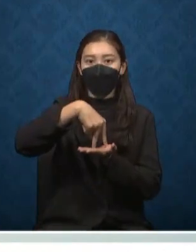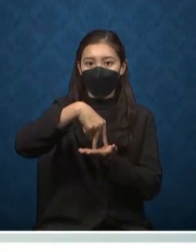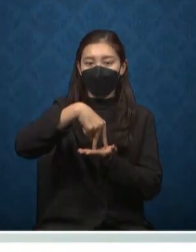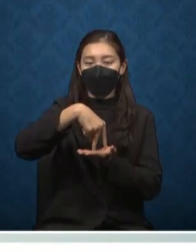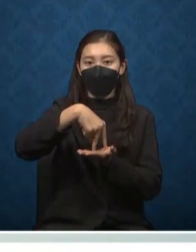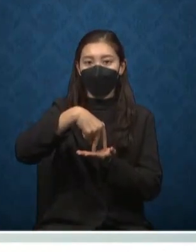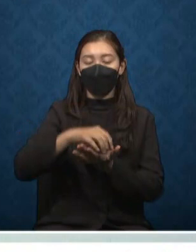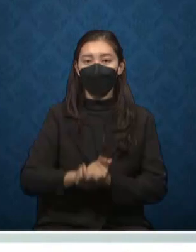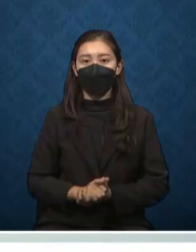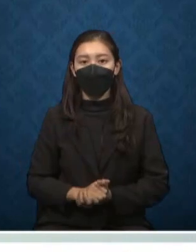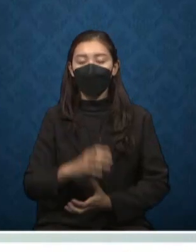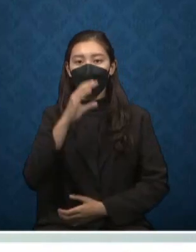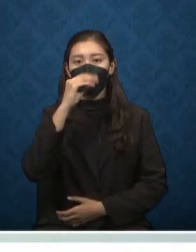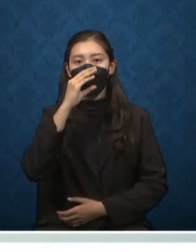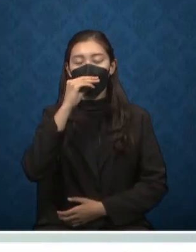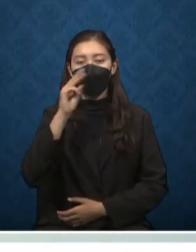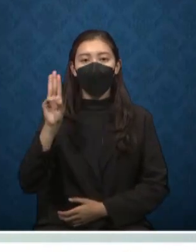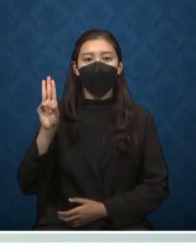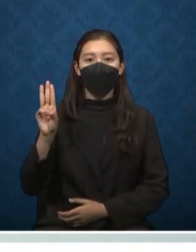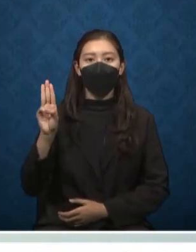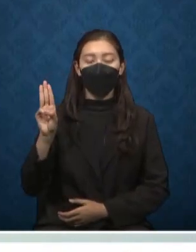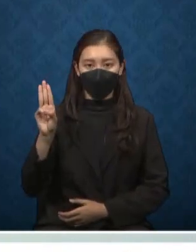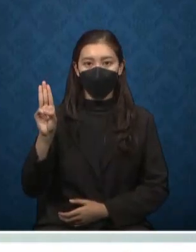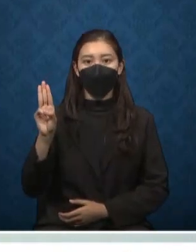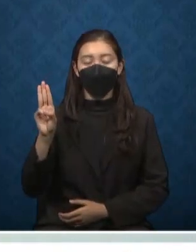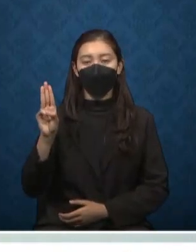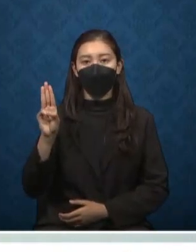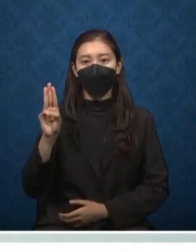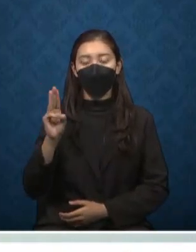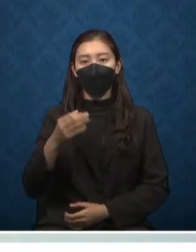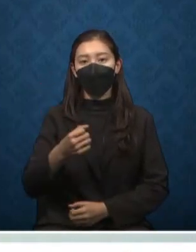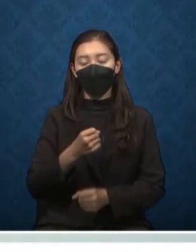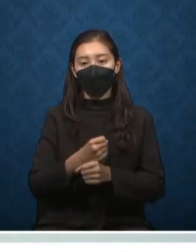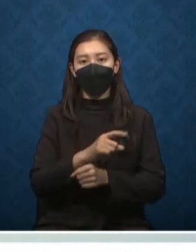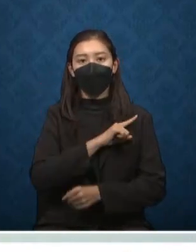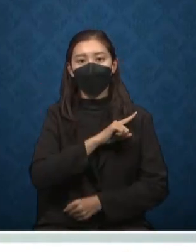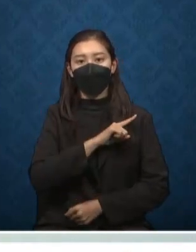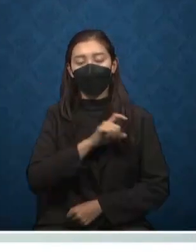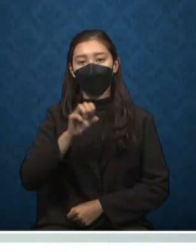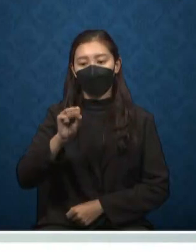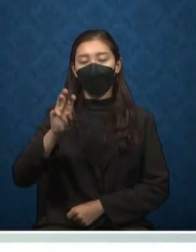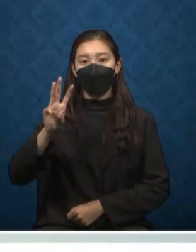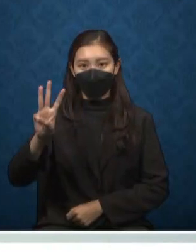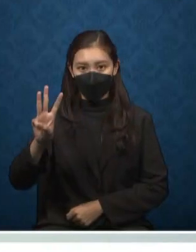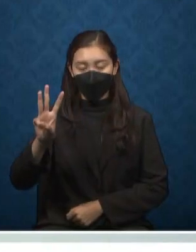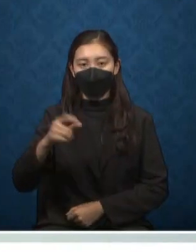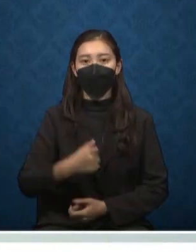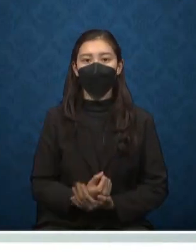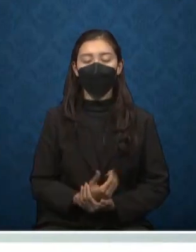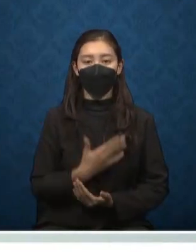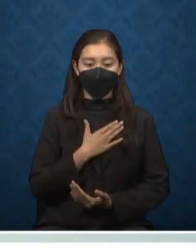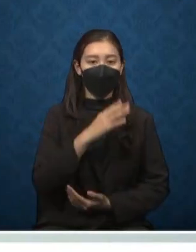พื่อกล่าวคำปฏิญาณตนก่อนเข้ารับหน้าที่ตามที่ผมจะกล่าวนำ